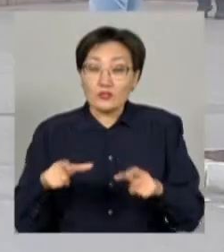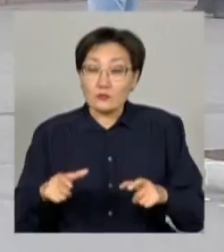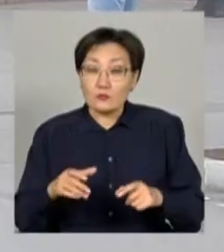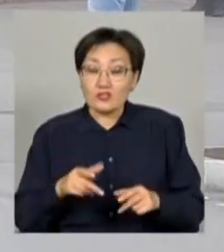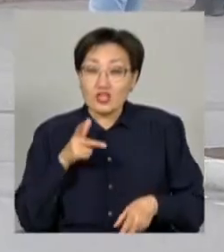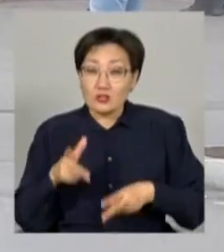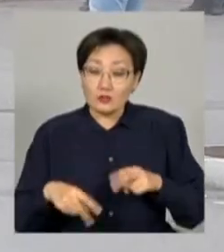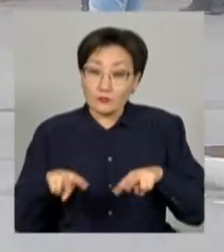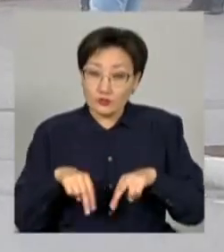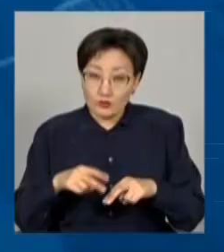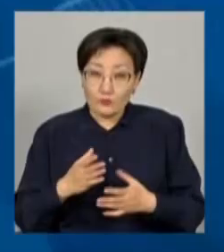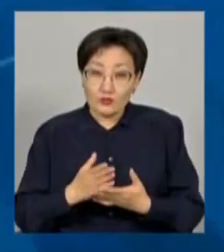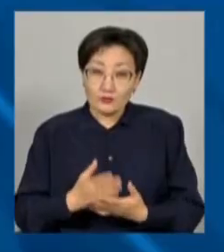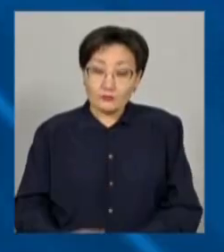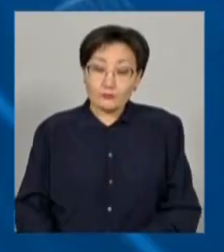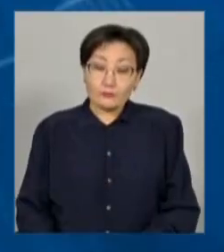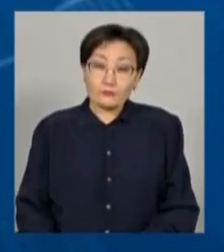уәждері қарастырылуда.